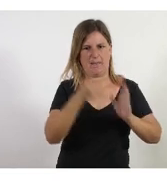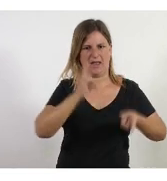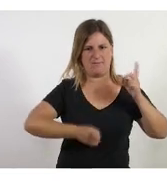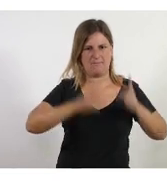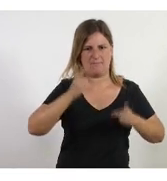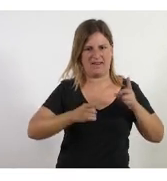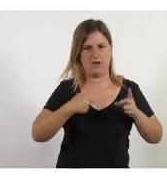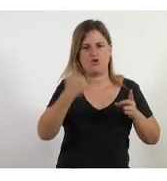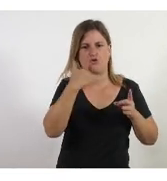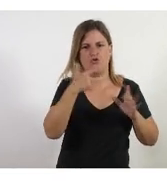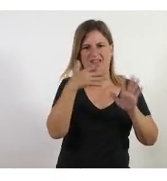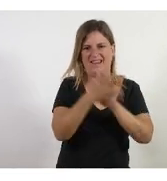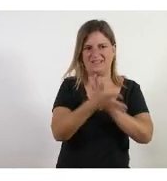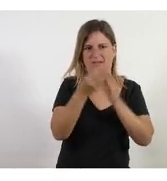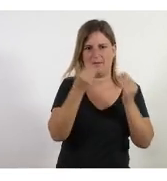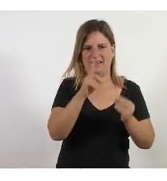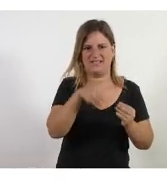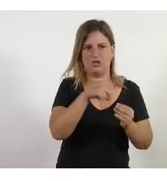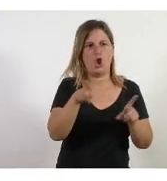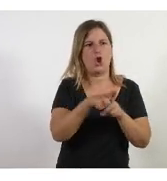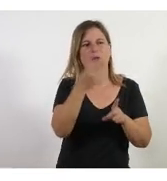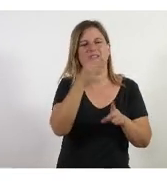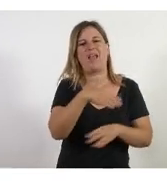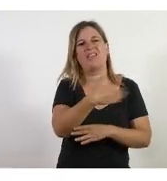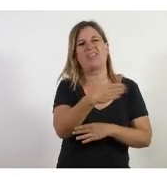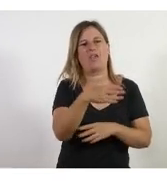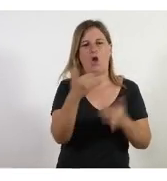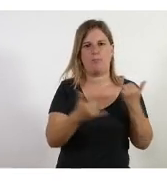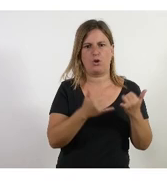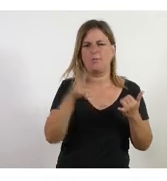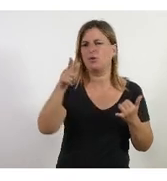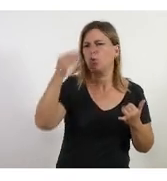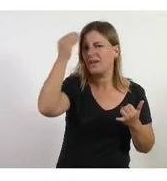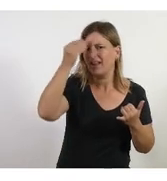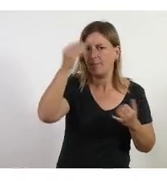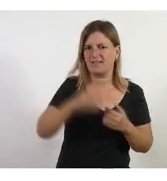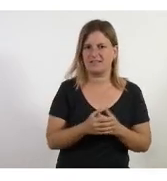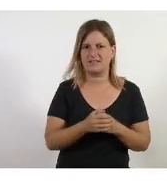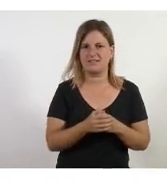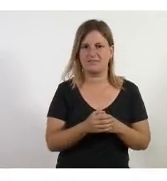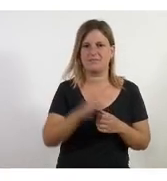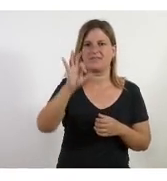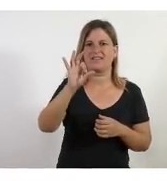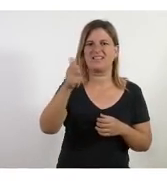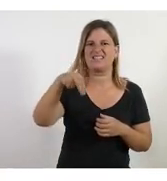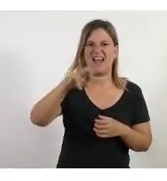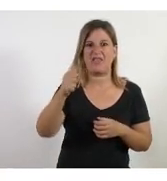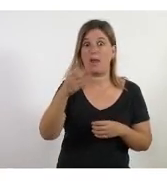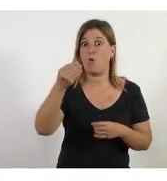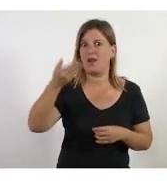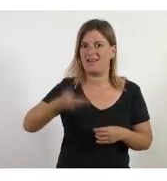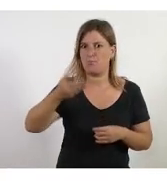sé si m'explico. Crec que és com treure-li ferro al problema. Què en penses? Ah, Sandra, aquesta pregunta és molt